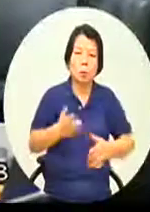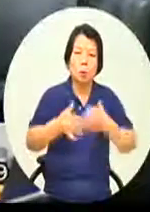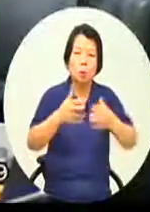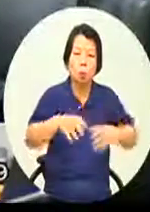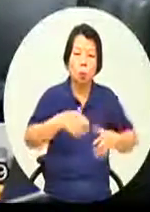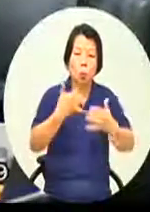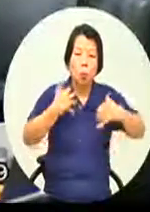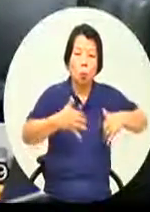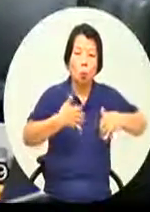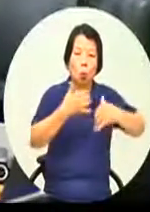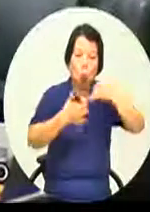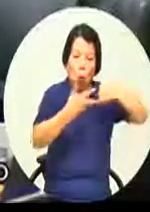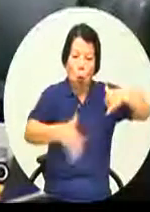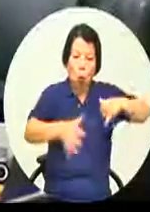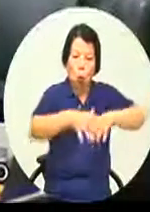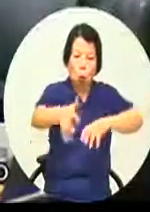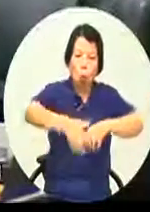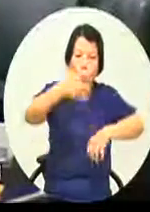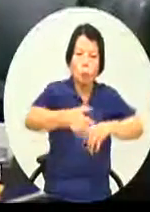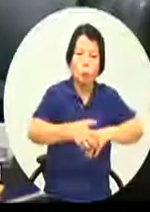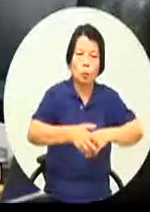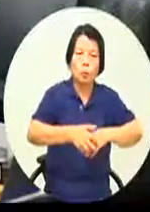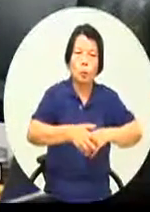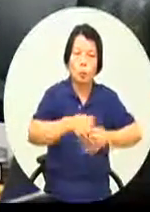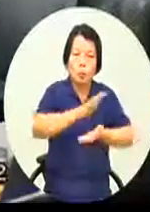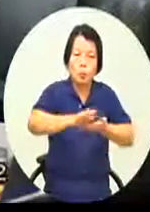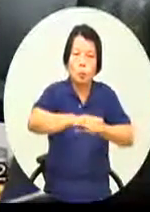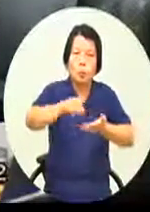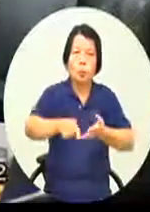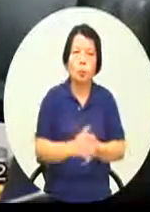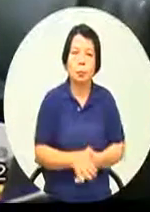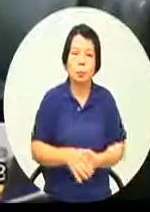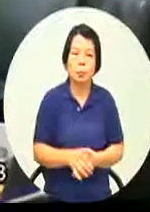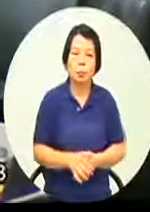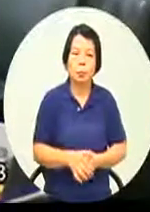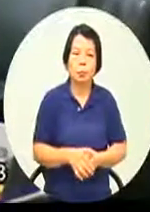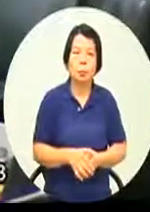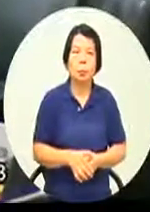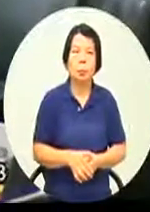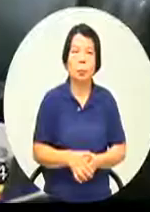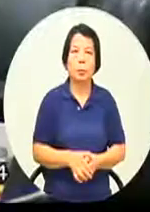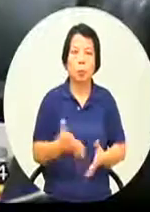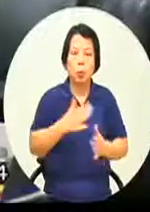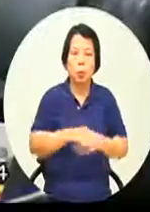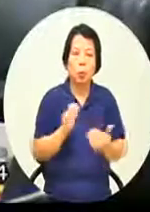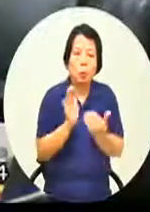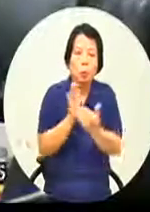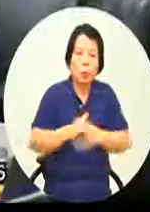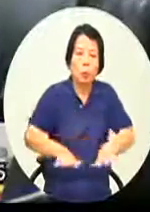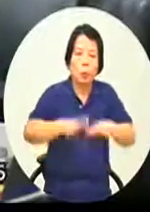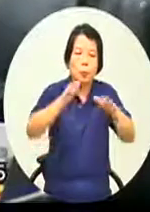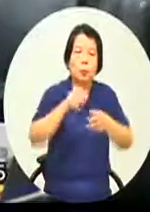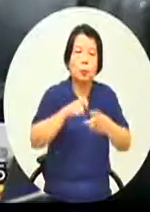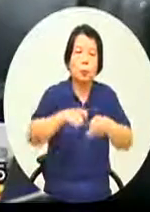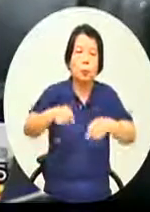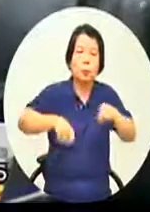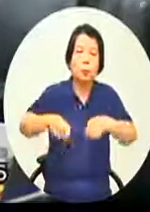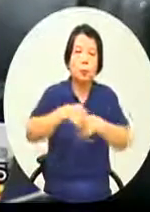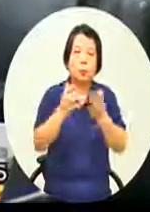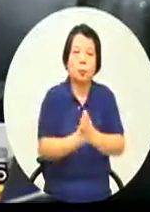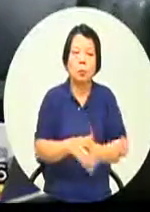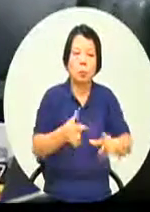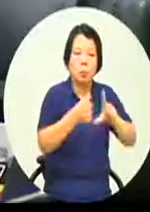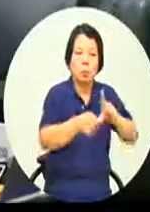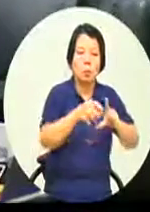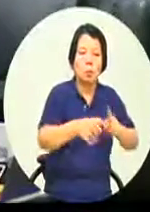疏的工作之外呢，最重要的我想还是一些我们防洪治水的工程，不管是区域排水